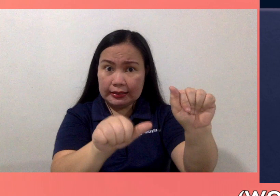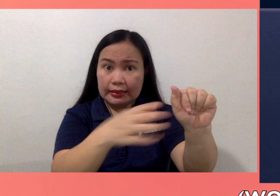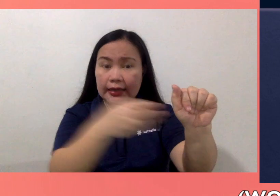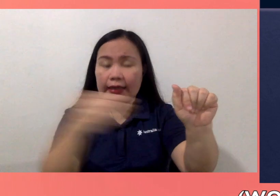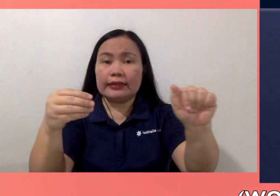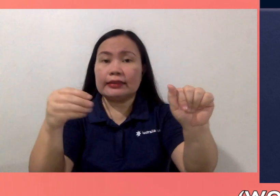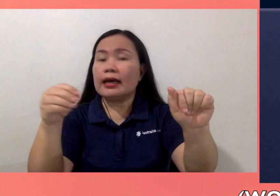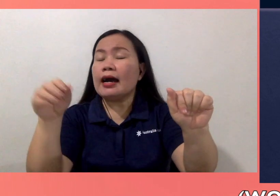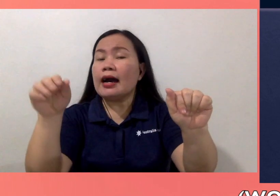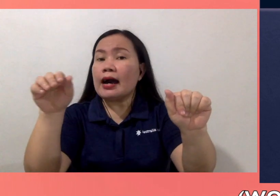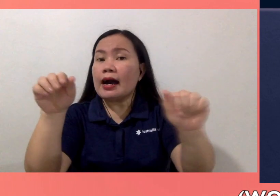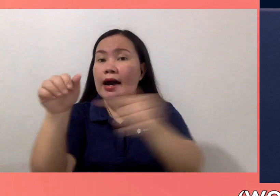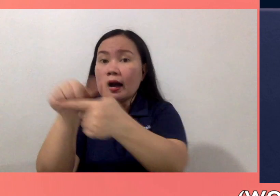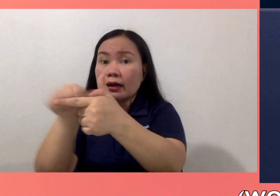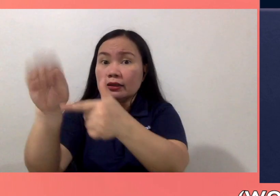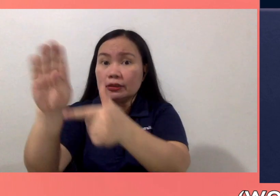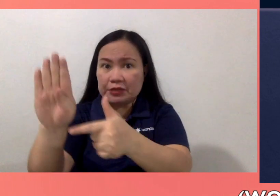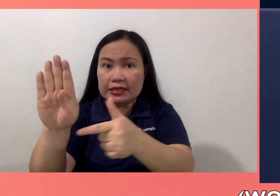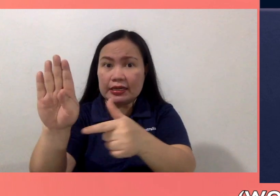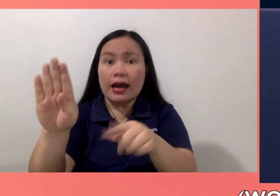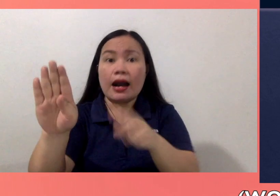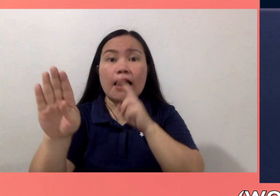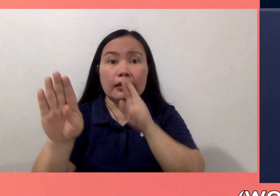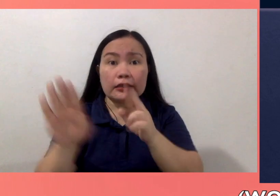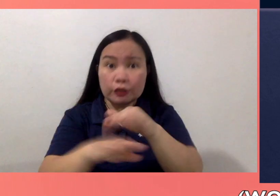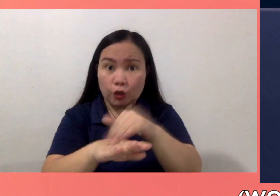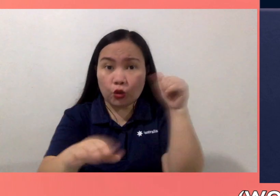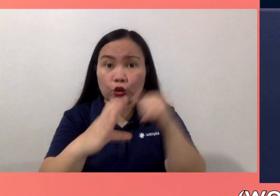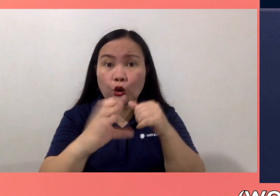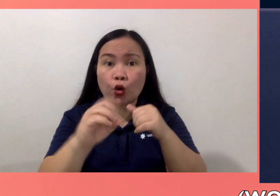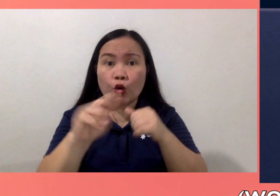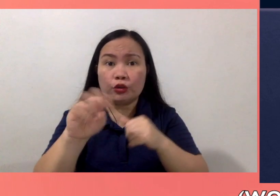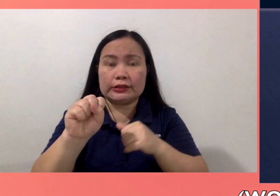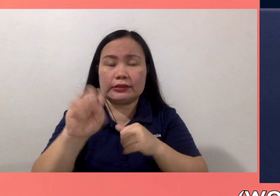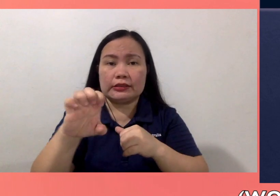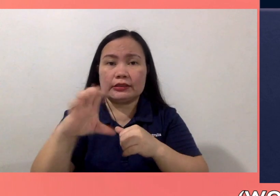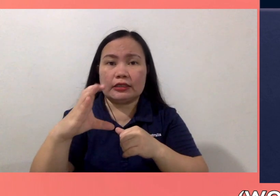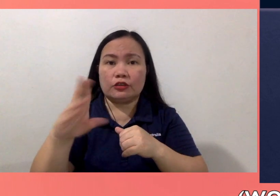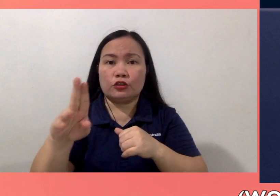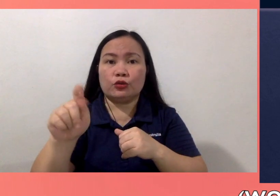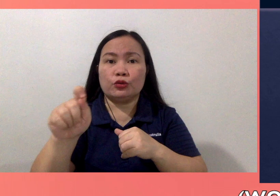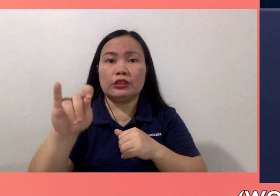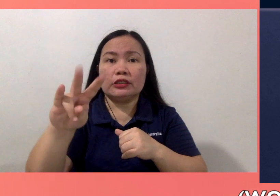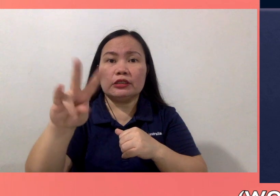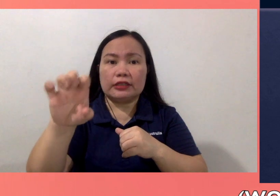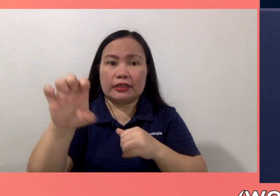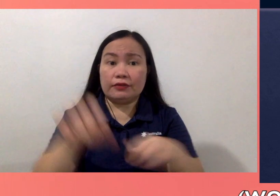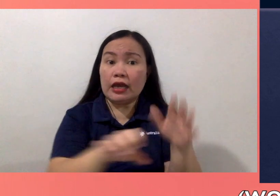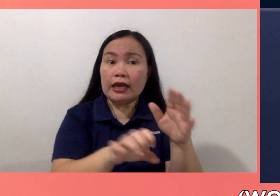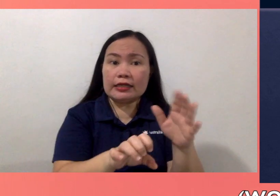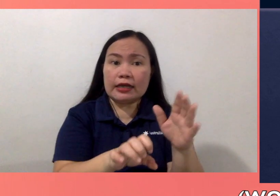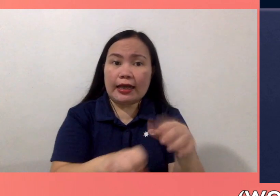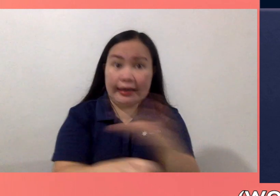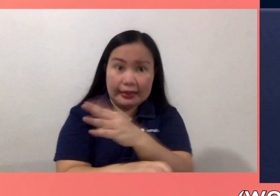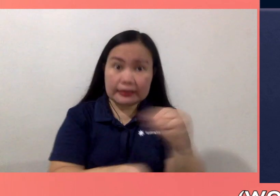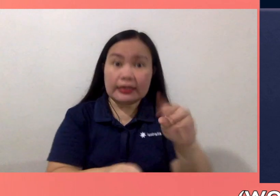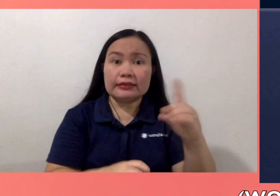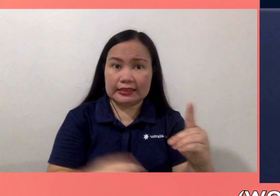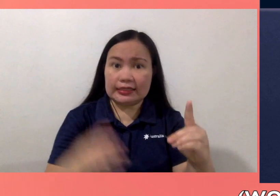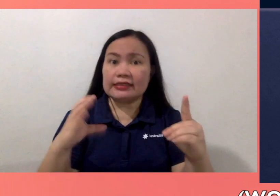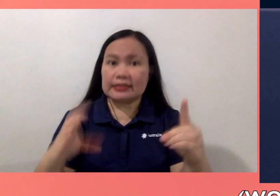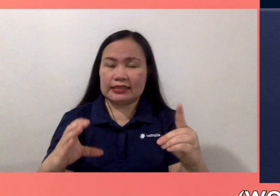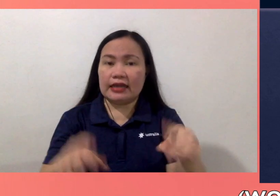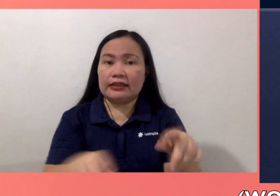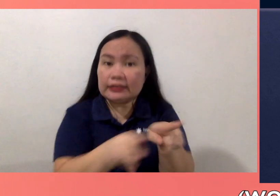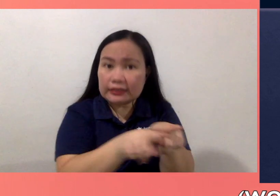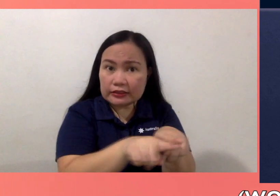ay consecutive angles. Si angle B saka si angle C, consecutive angles din yan. Si angle C saka si